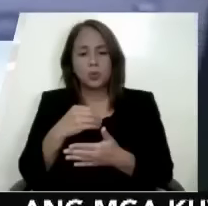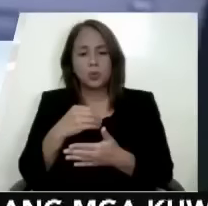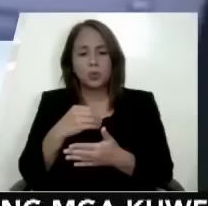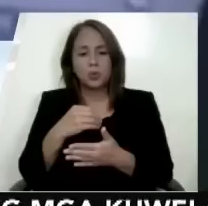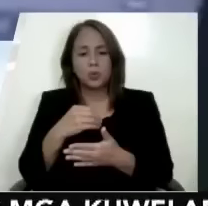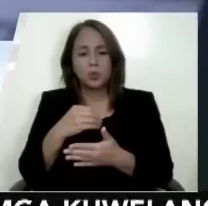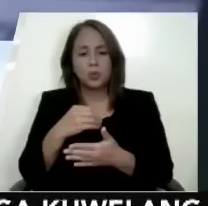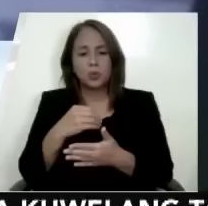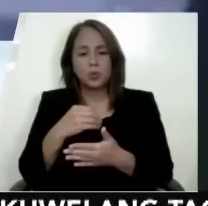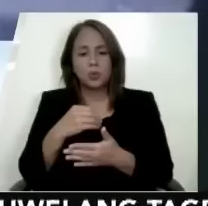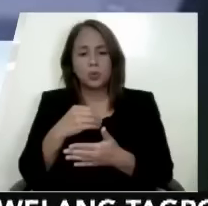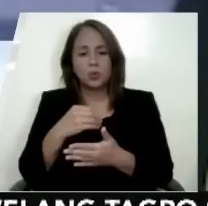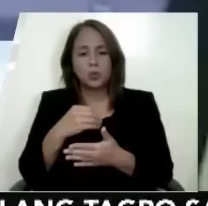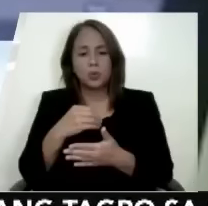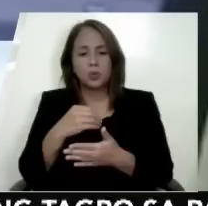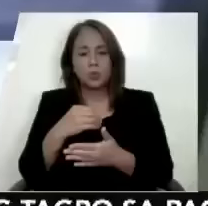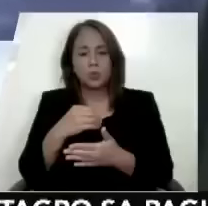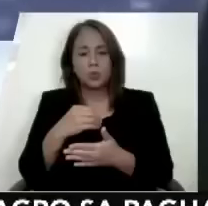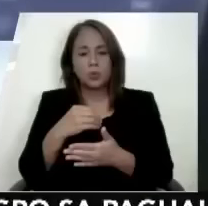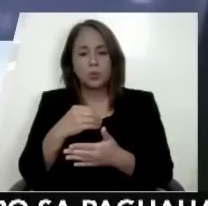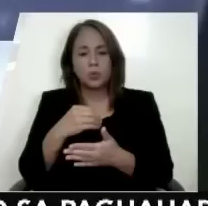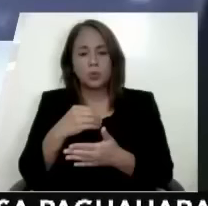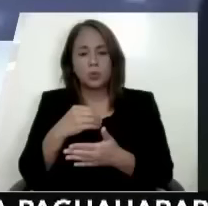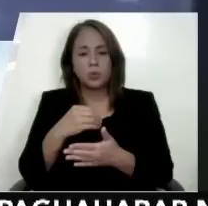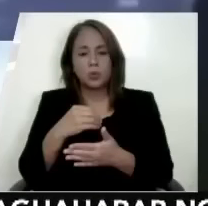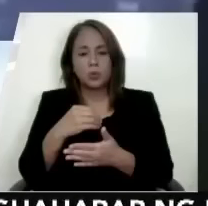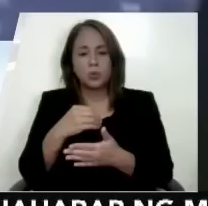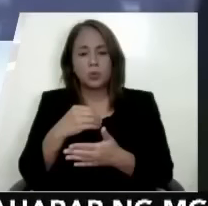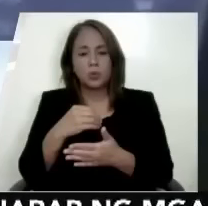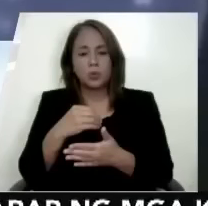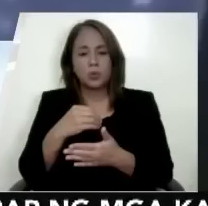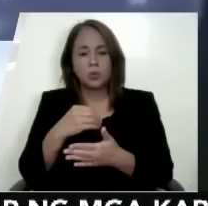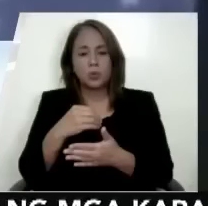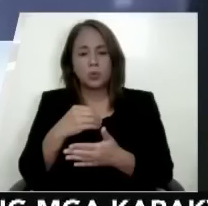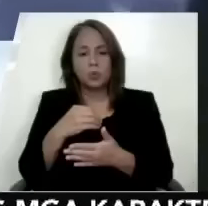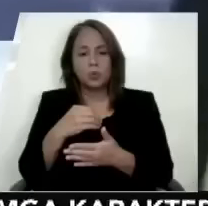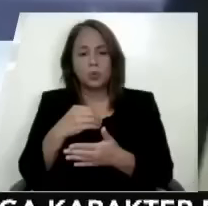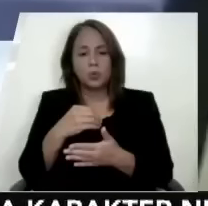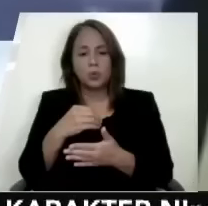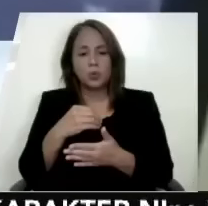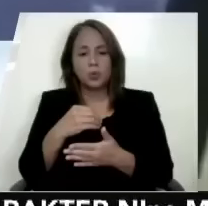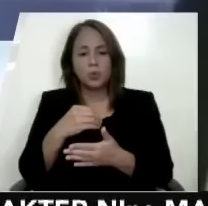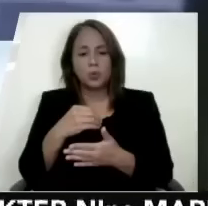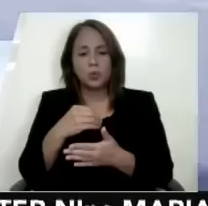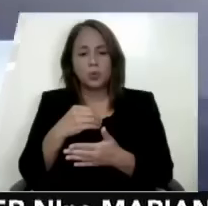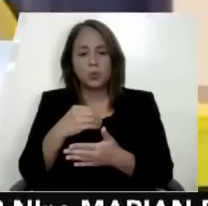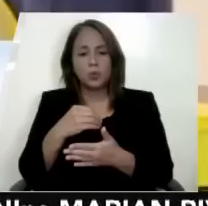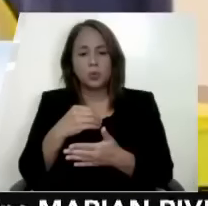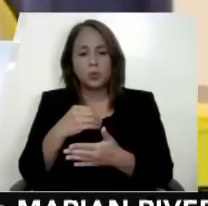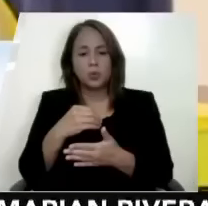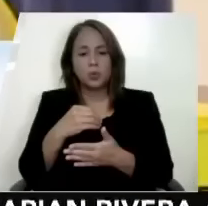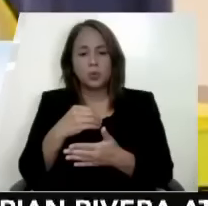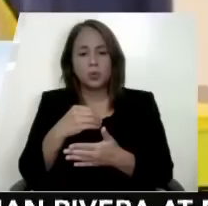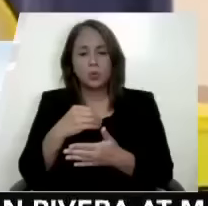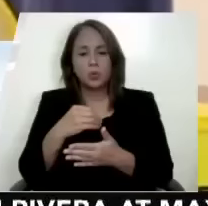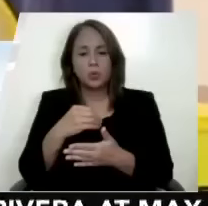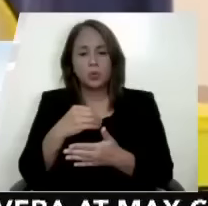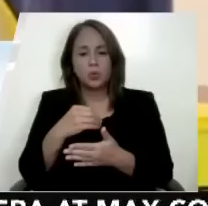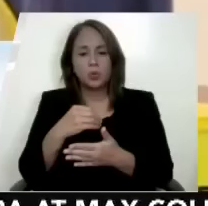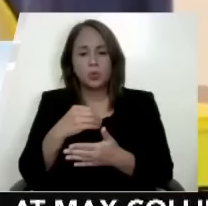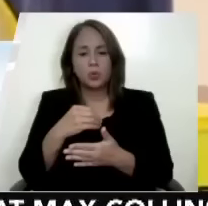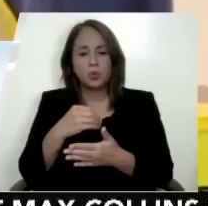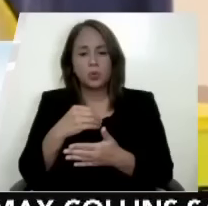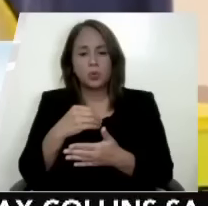gasolinahan saka mabilis na pinakarurok ang motorsiklo kasama ang angkas ang mga suspect na ito positibo ring kinilala ng Rizal